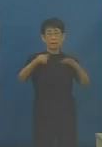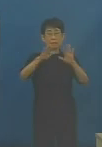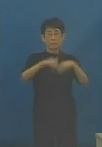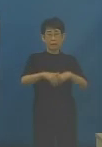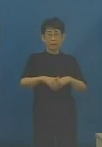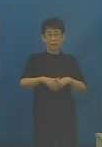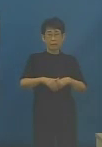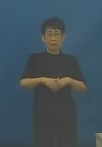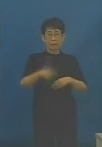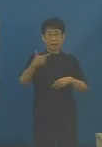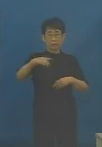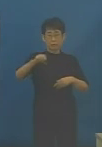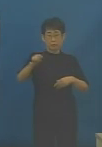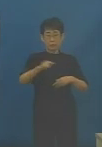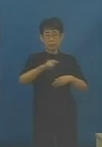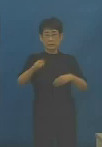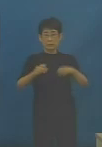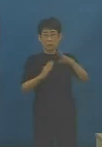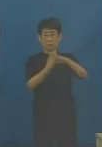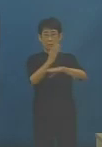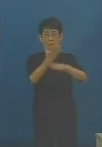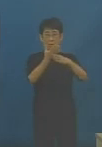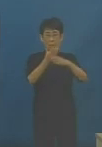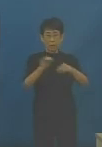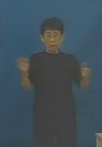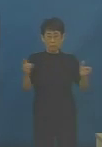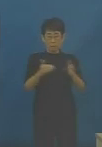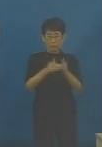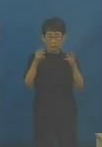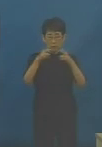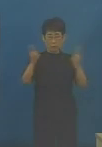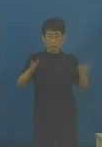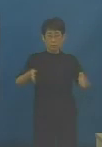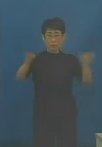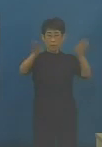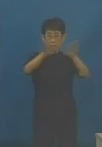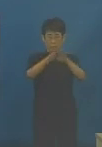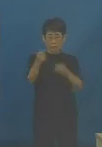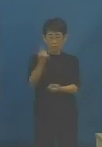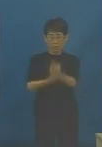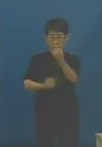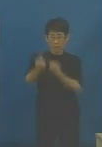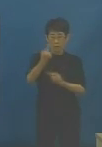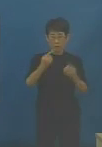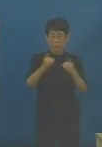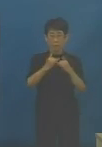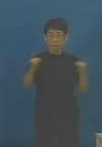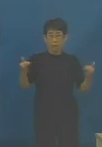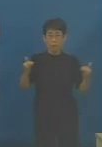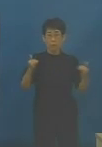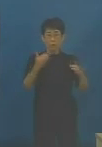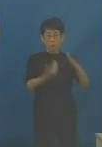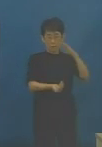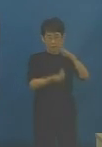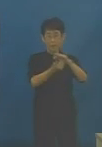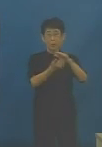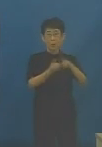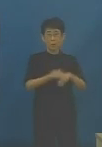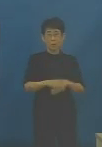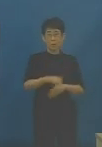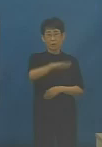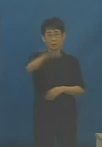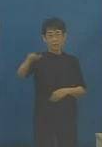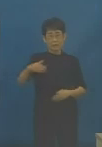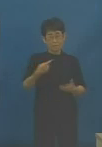れ県立博物館としては新記録でありました。まあ、今後いい夏の思い出ができたと思います